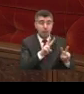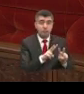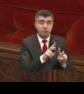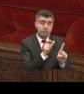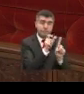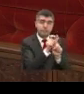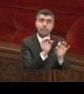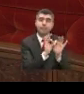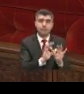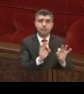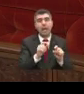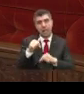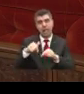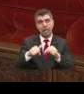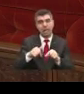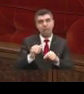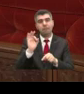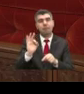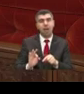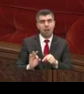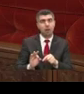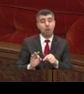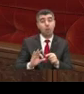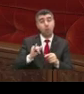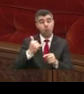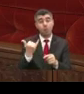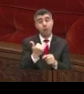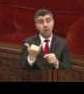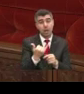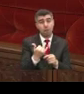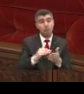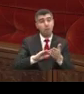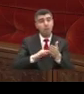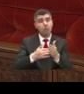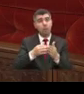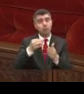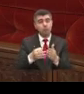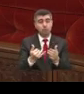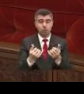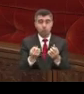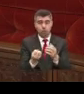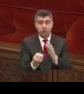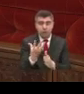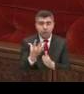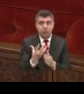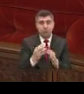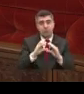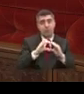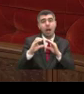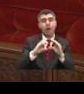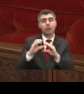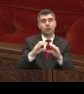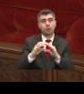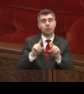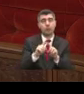فين كاين الخطر، هنا فين كيخص التدخل واستعمال كل التقنيات بما فيها التقنيات الحديثة للتواصل اليوم والطب